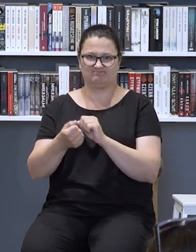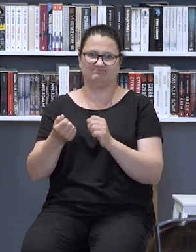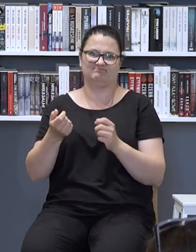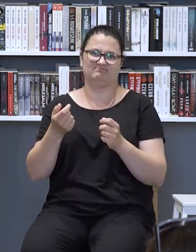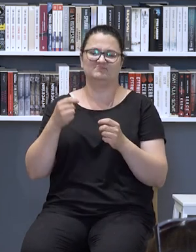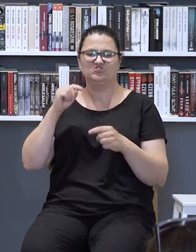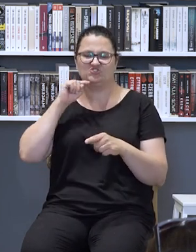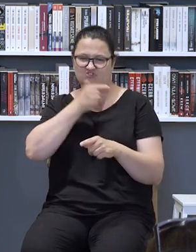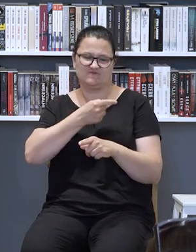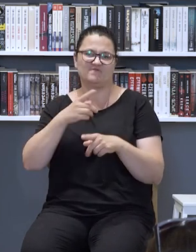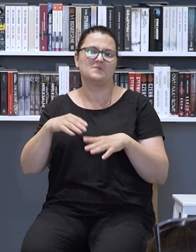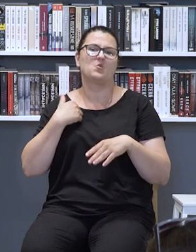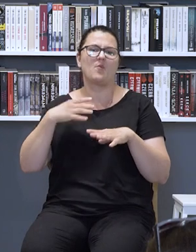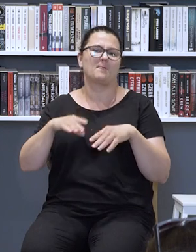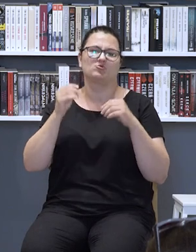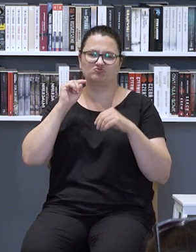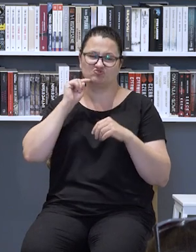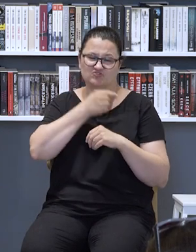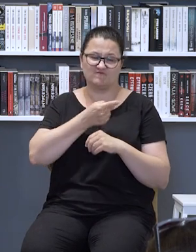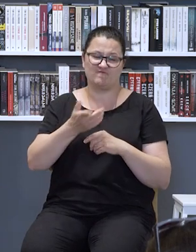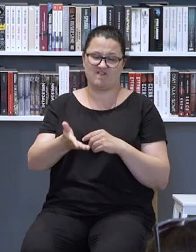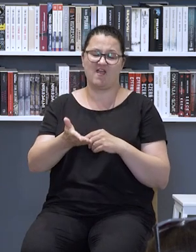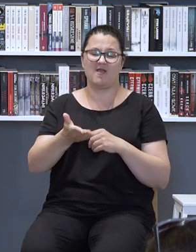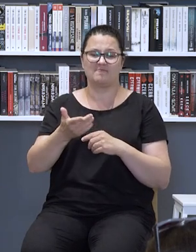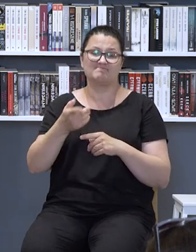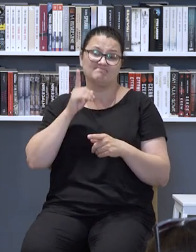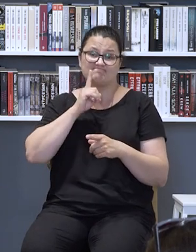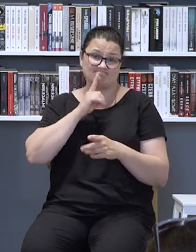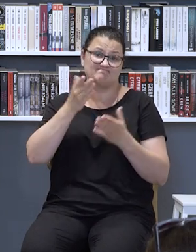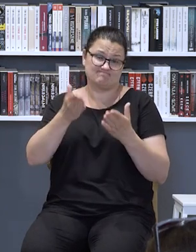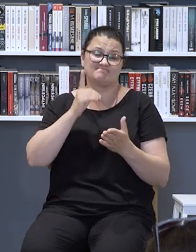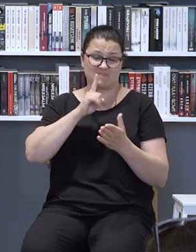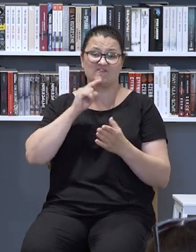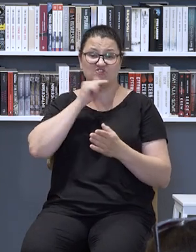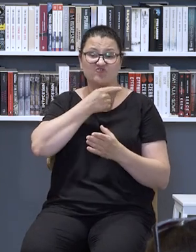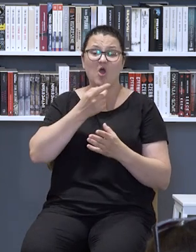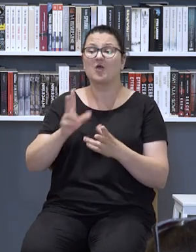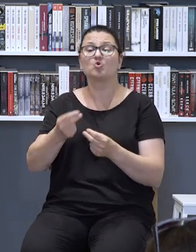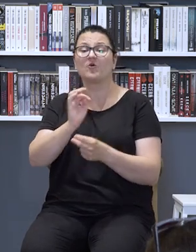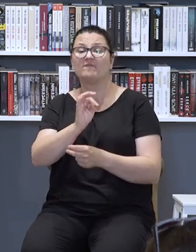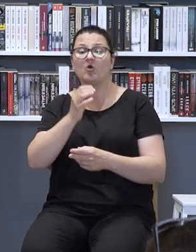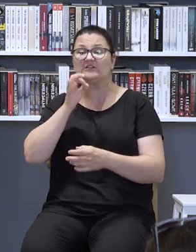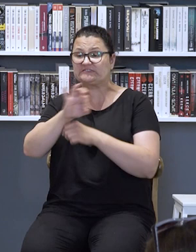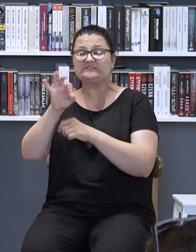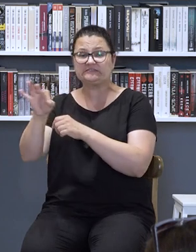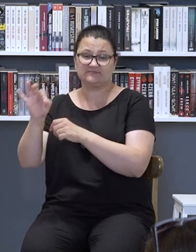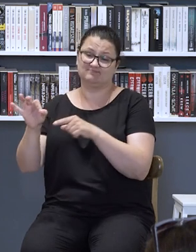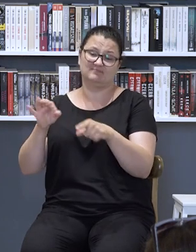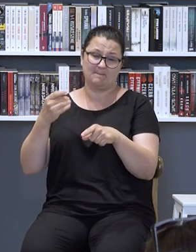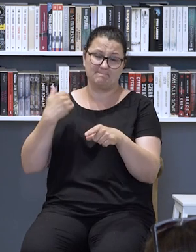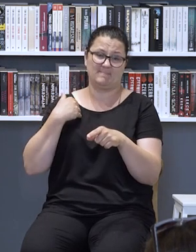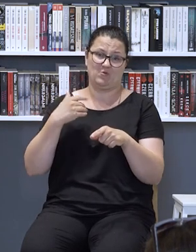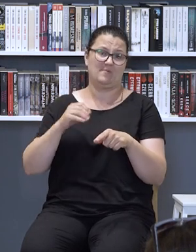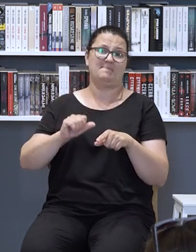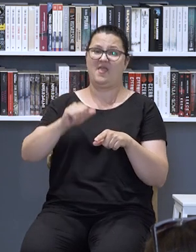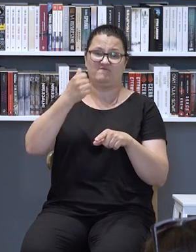Nastąpiła krzywda na początku. To jest mężczyzna, który został skrzywdzony. To, że on dalej krzywdzi i że te kolejne pokolenia,